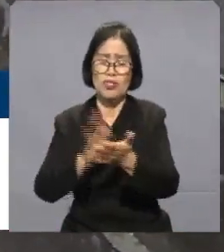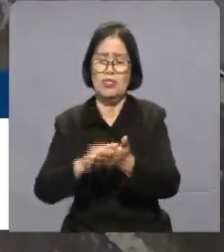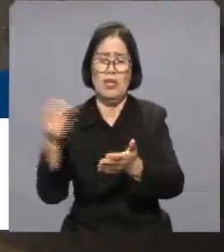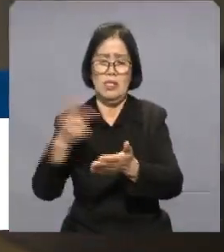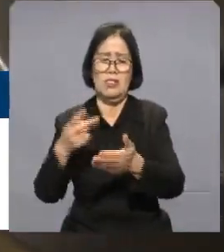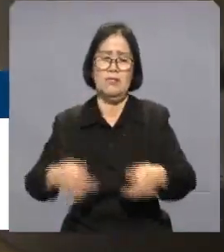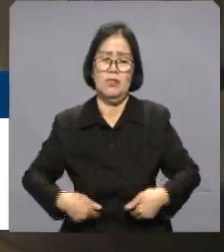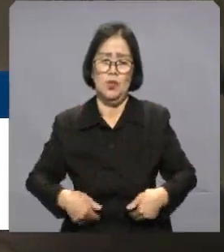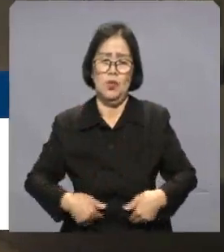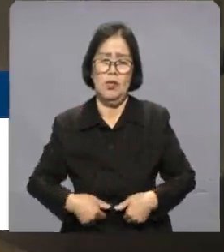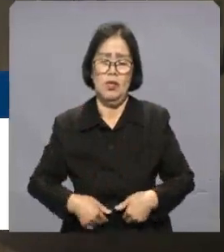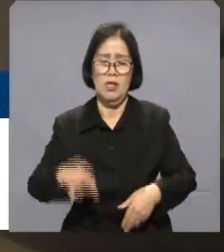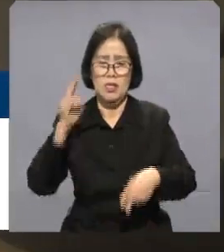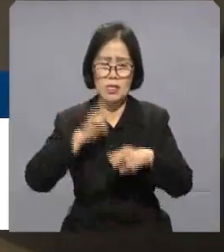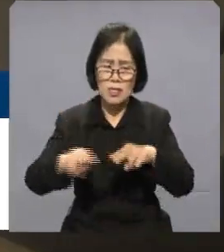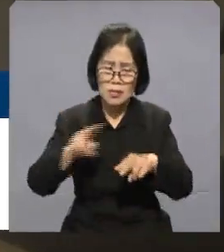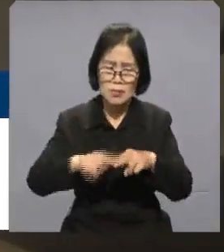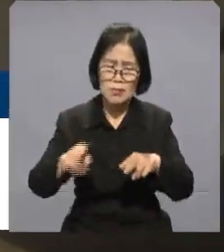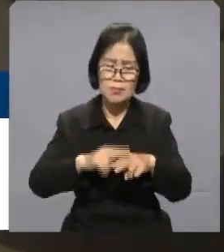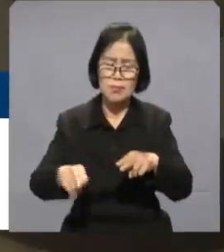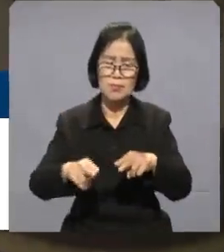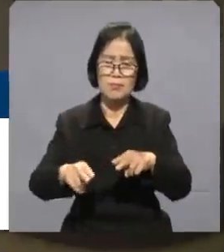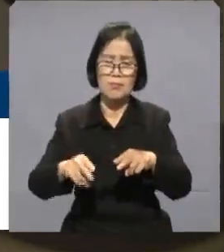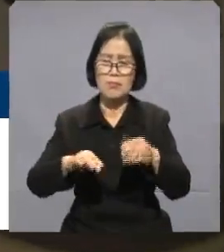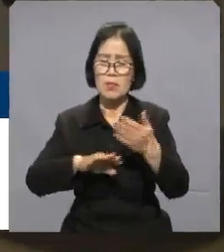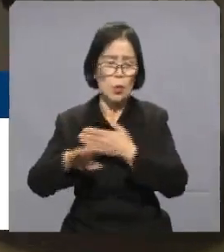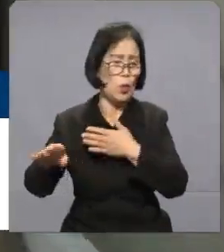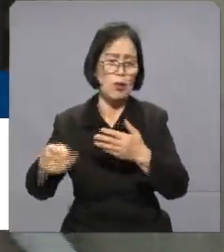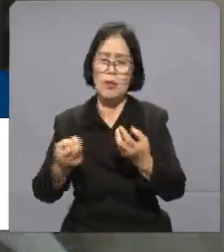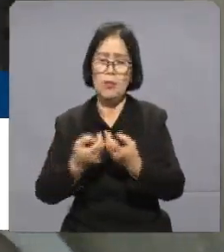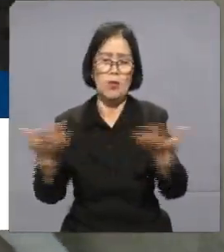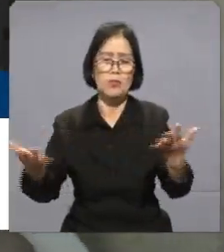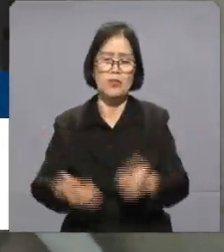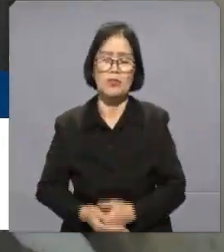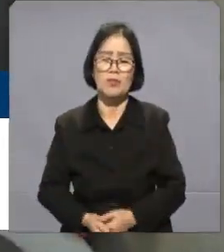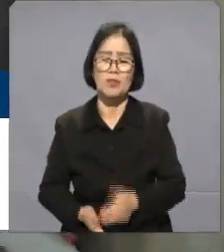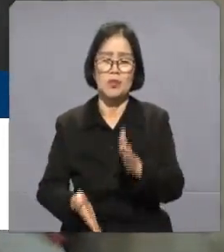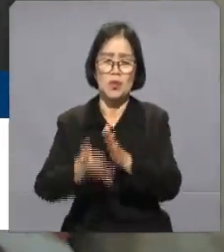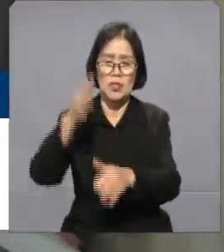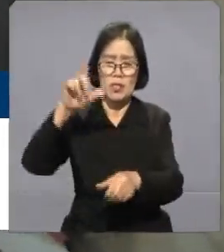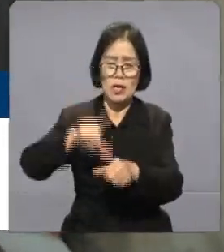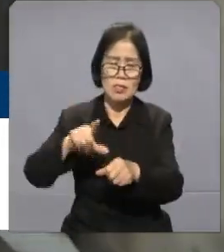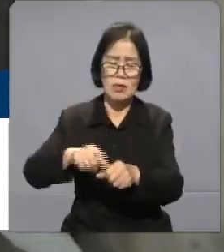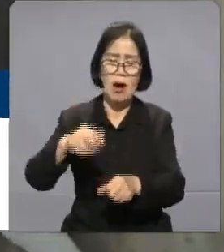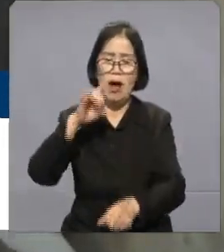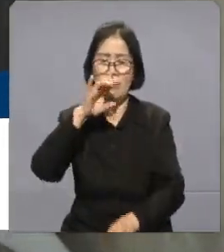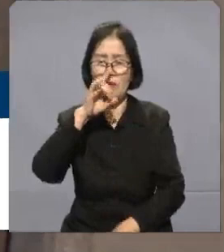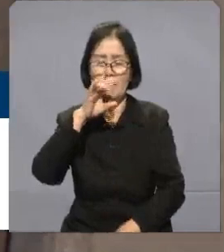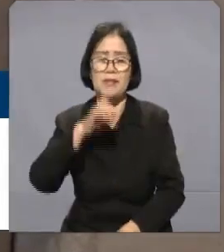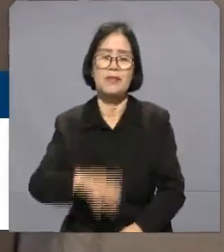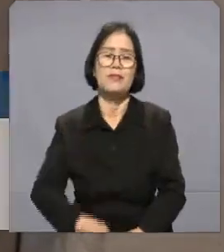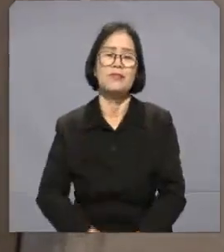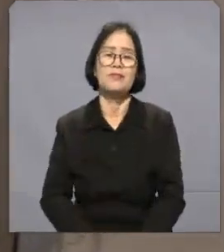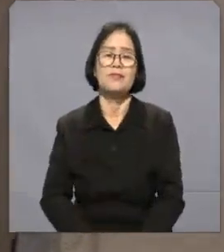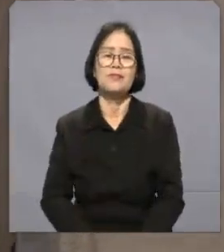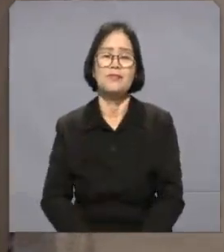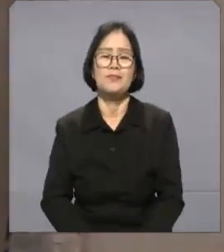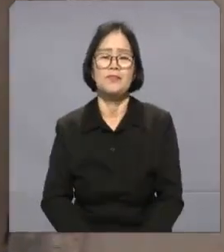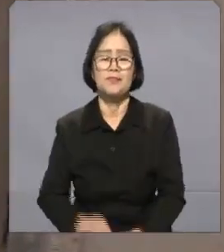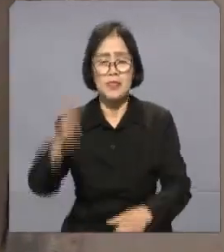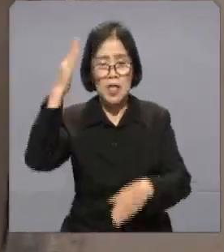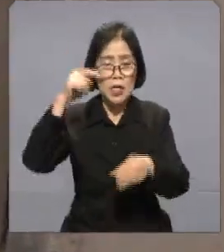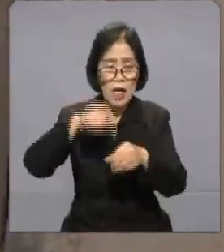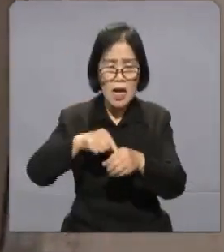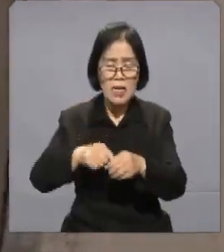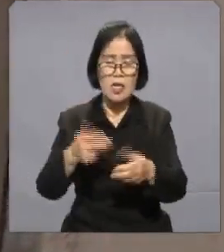되겠죠. 저기 기름을 뗀다든가 그 방법뿐이 없어요. 뭐 도시가스가 들어오는 게 아니니까. 연탄 한